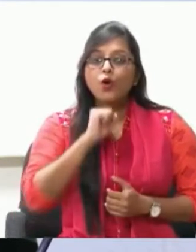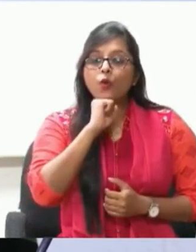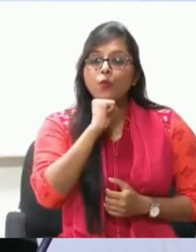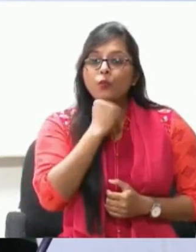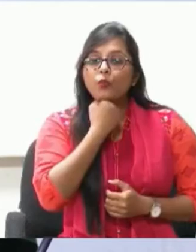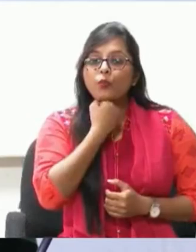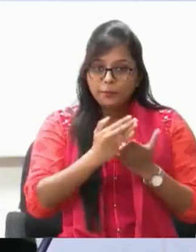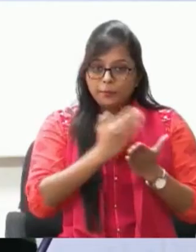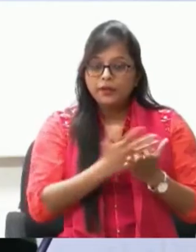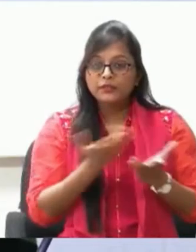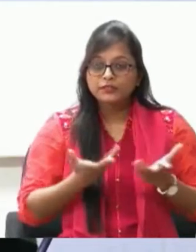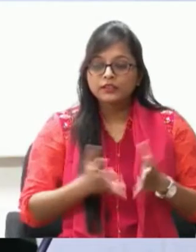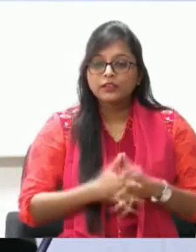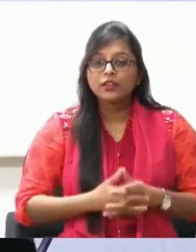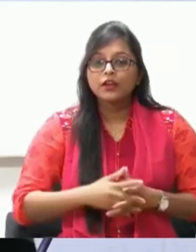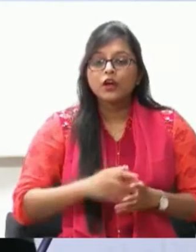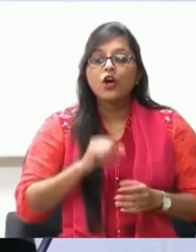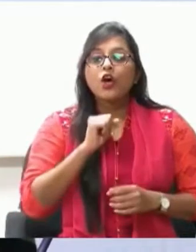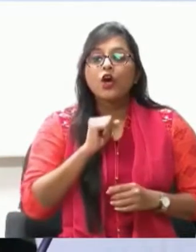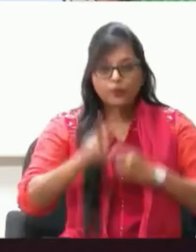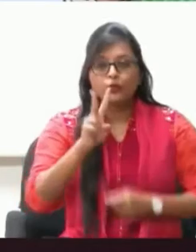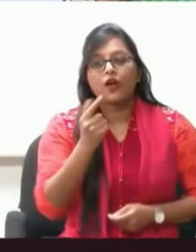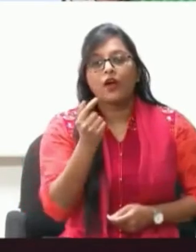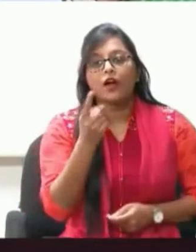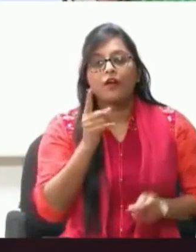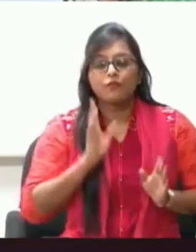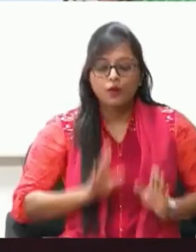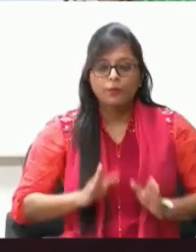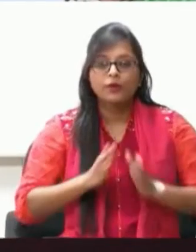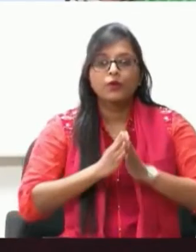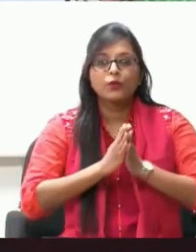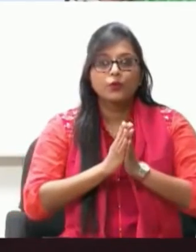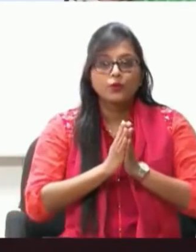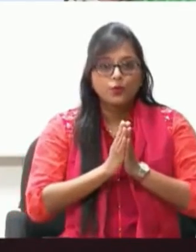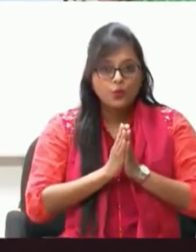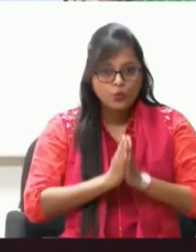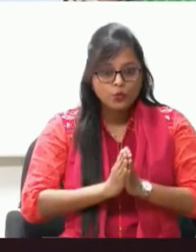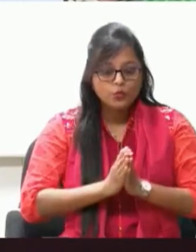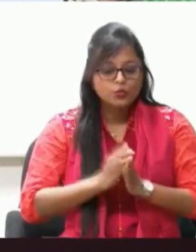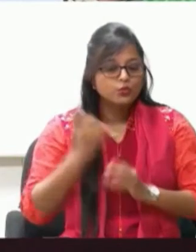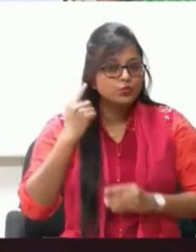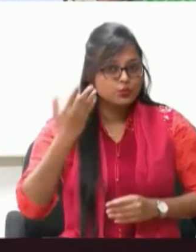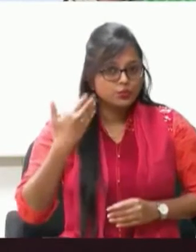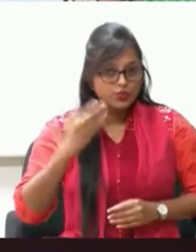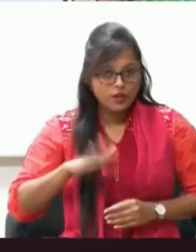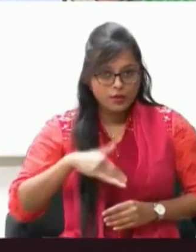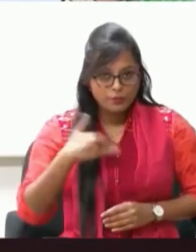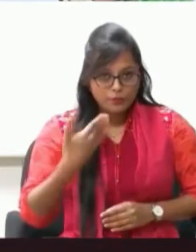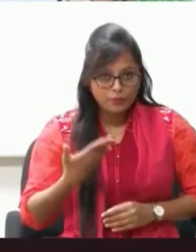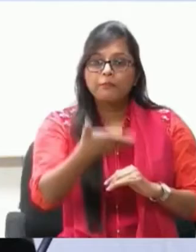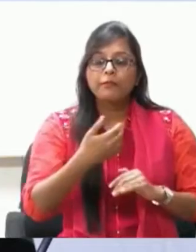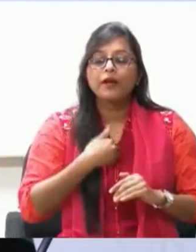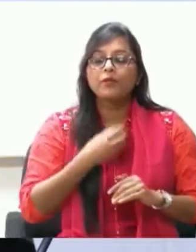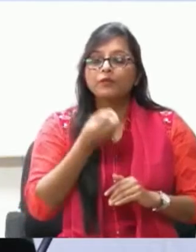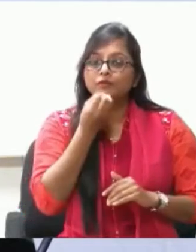বিভাজনের দিকে তাকালে দেখতে পাই আমরা 10 বছরের নিচে 1 জন। এলাকা ভিত্তিক আক্রান্তের মধ্যে সবচেয়ে বেশি ঢাকায় আক্রান্ত হয়েছেন